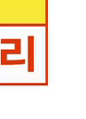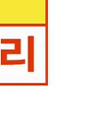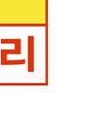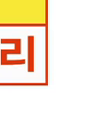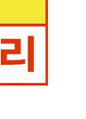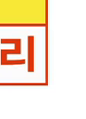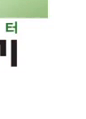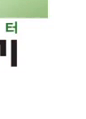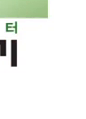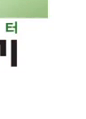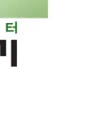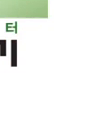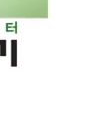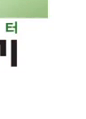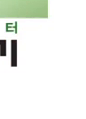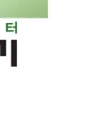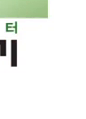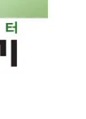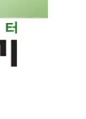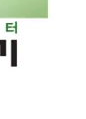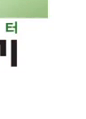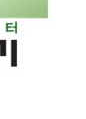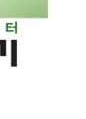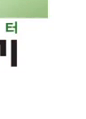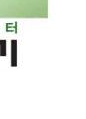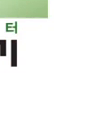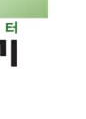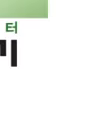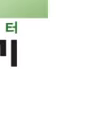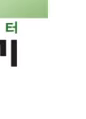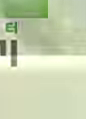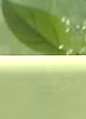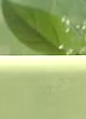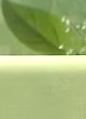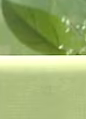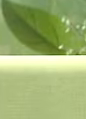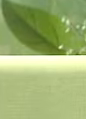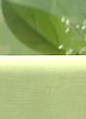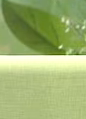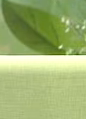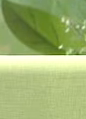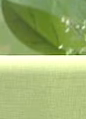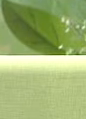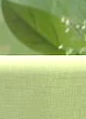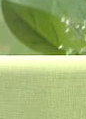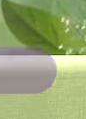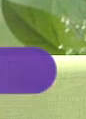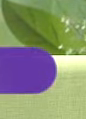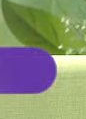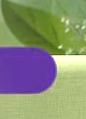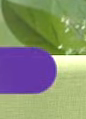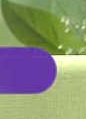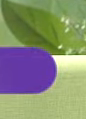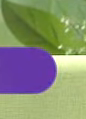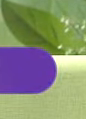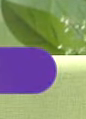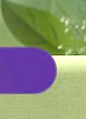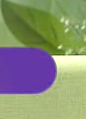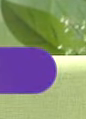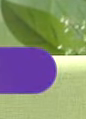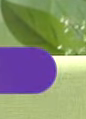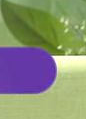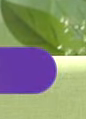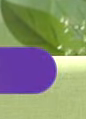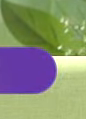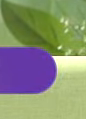신나는 미술로 리터 미술로 생각하기 해서 전자 사전을 드리겠습니다 자 화요일이 시간에는 최연의 이중 생활이라는 주제로